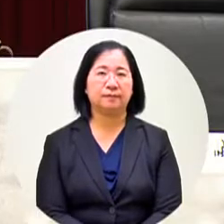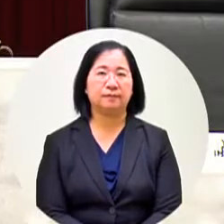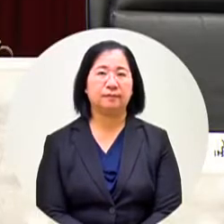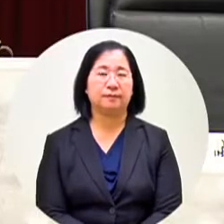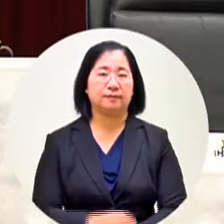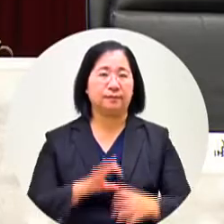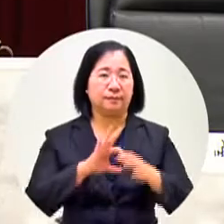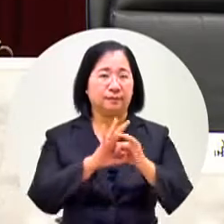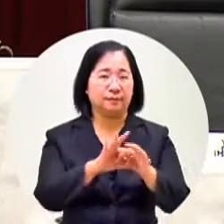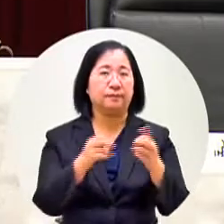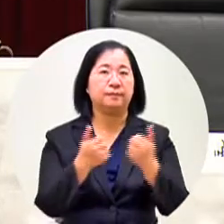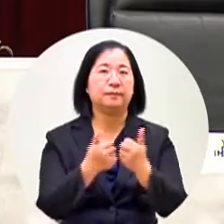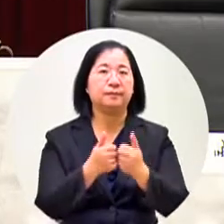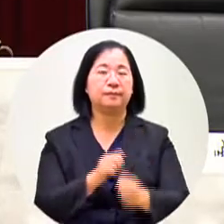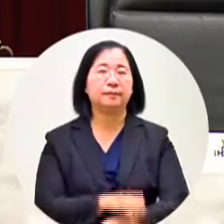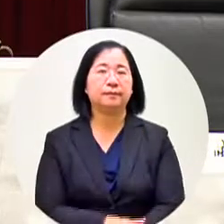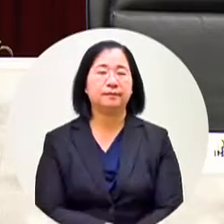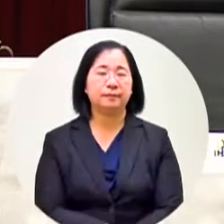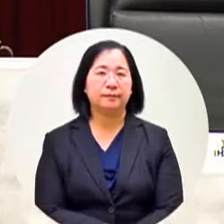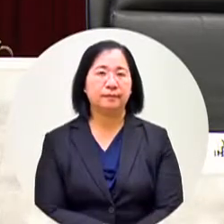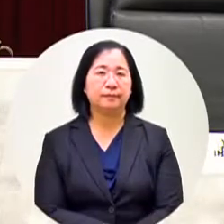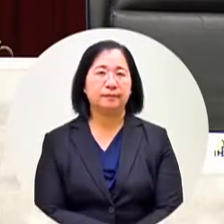继续开会哈。